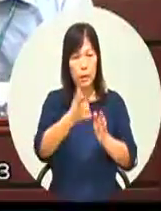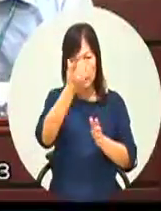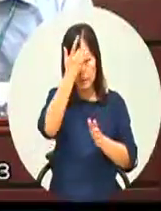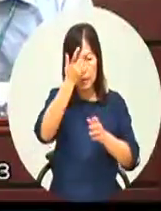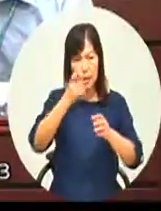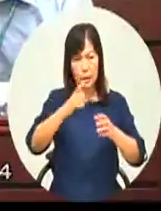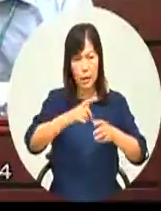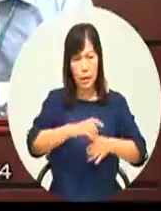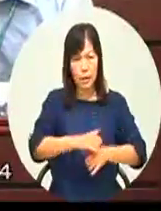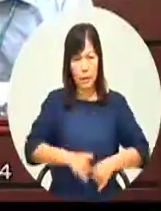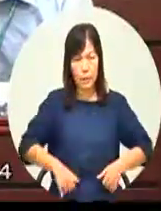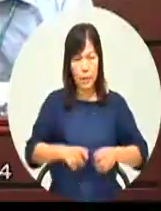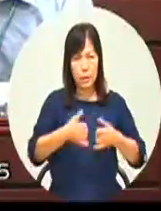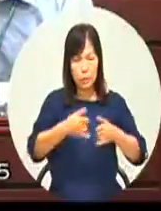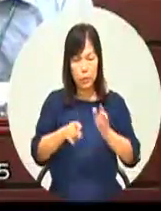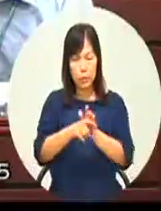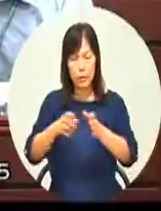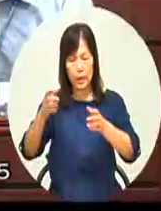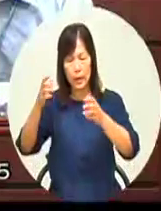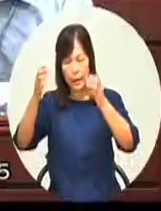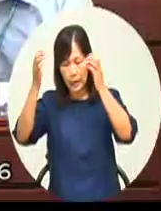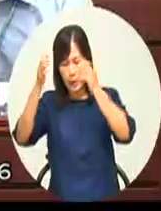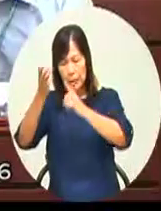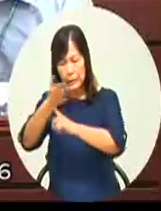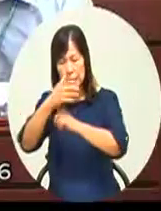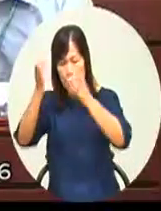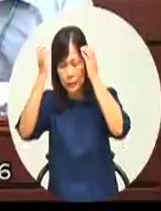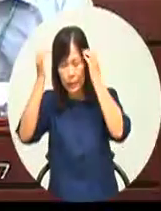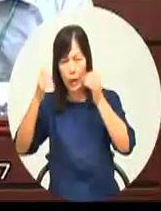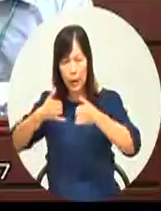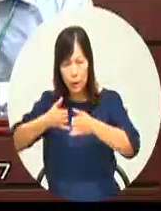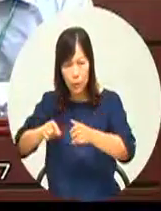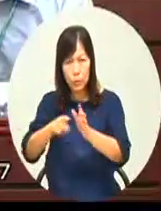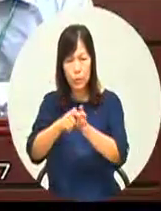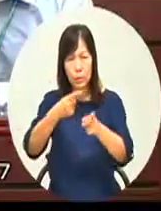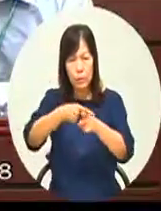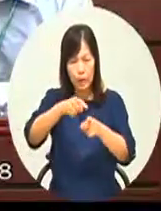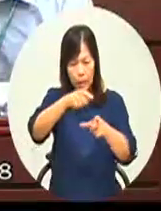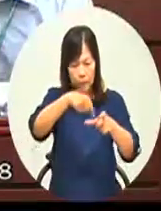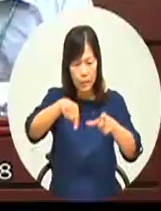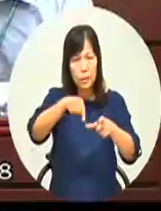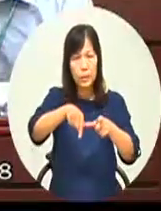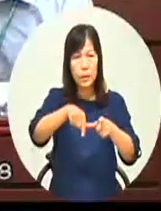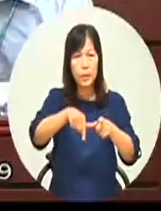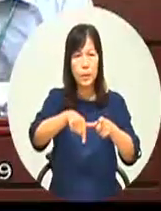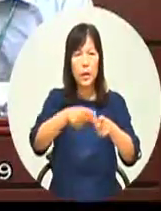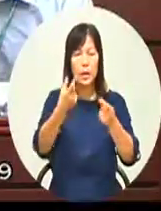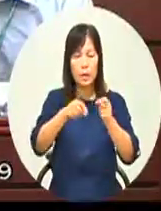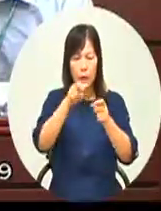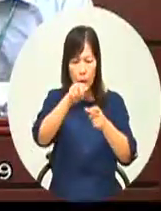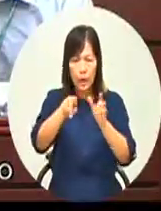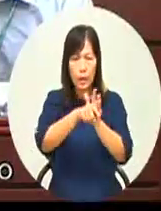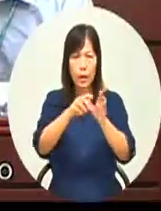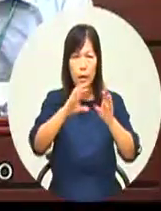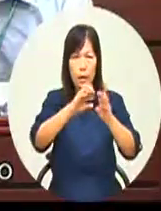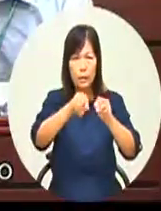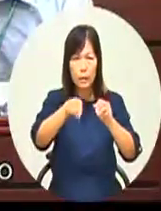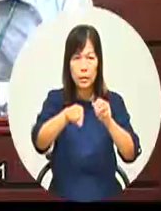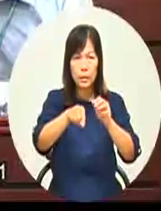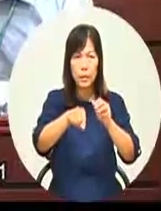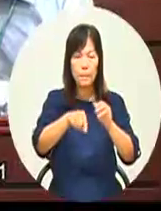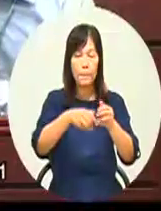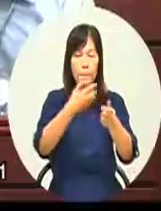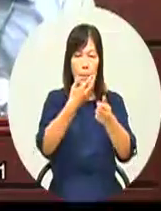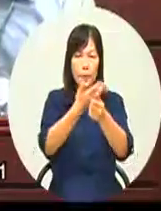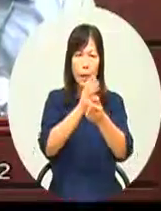路旗南公路那边那一块三角的地方，我们也是持续在看看那个土地能不能让我们来做以